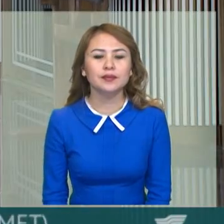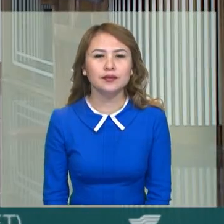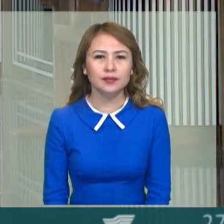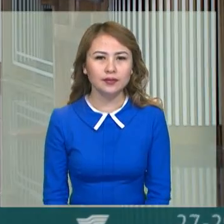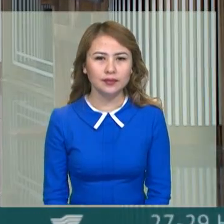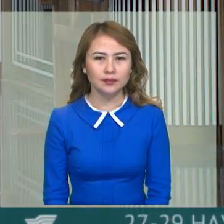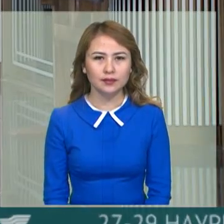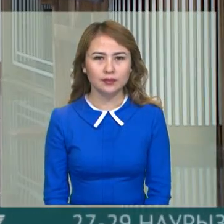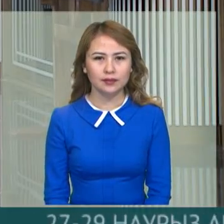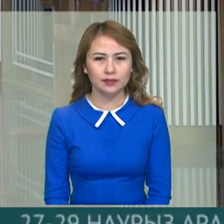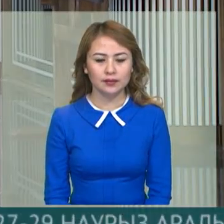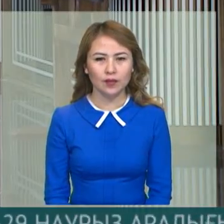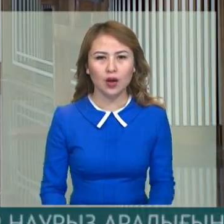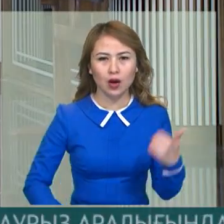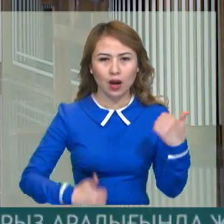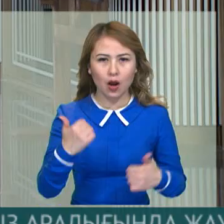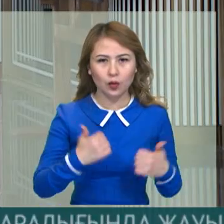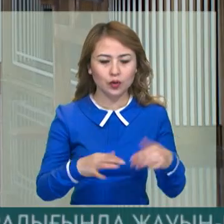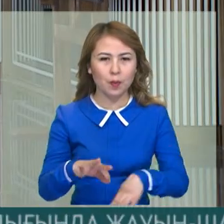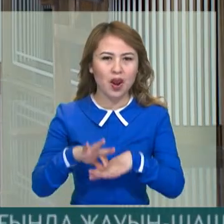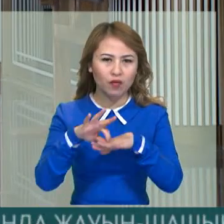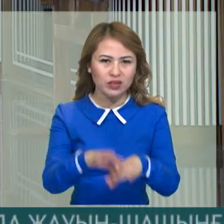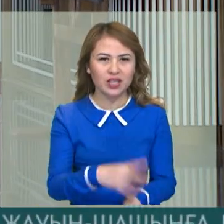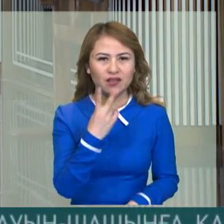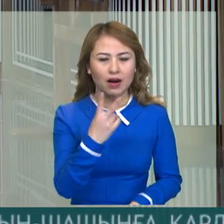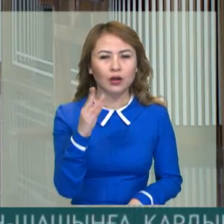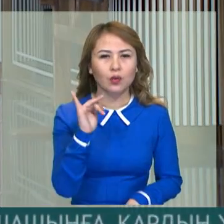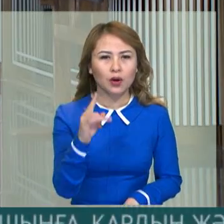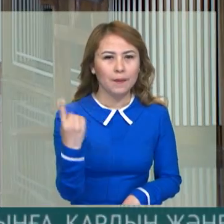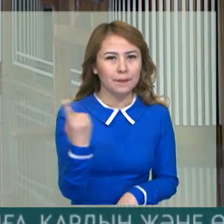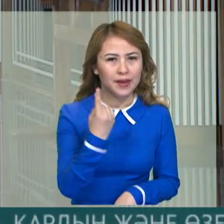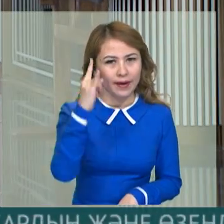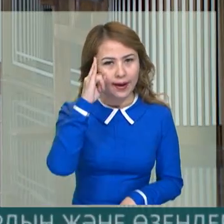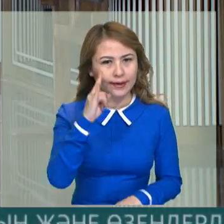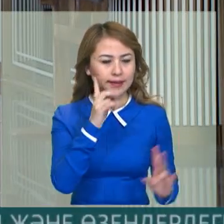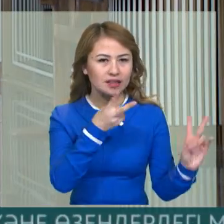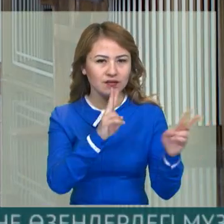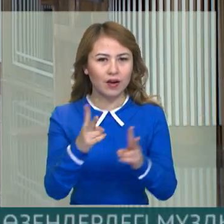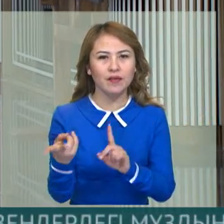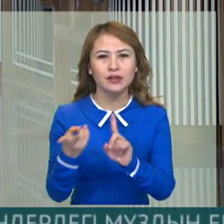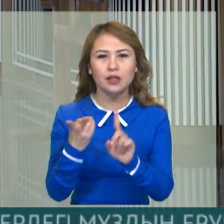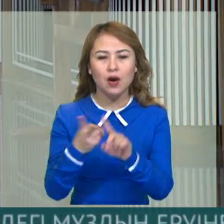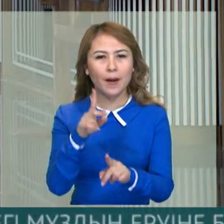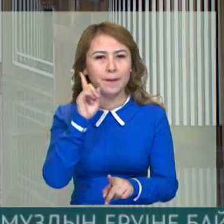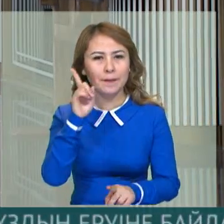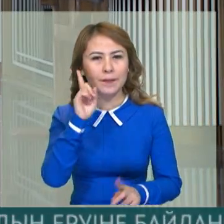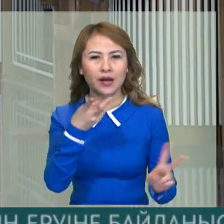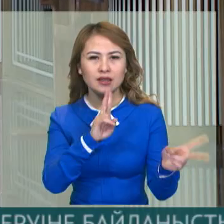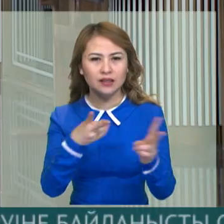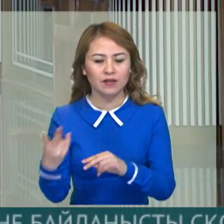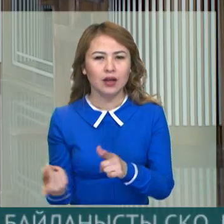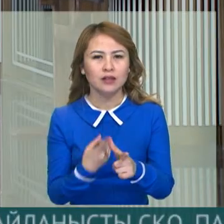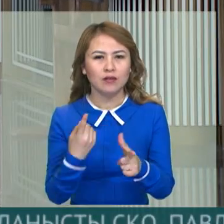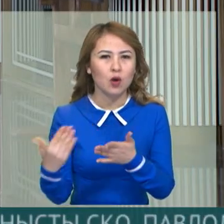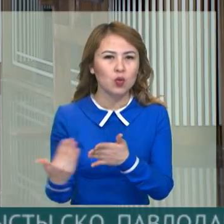Конкурс проводится в 2 тура. Конкурс 2 турдан тұрады. Бірінші тур қазақтың ұлттық биі, ал екінші тур жас кәсіби бишілердің жаңа